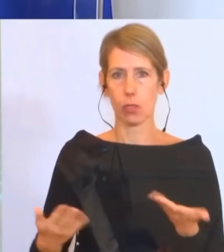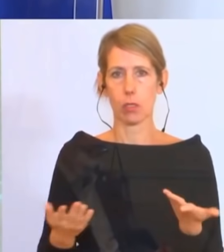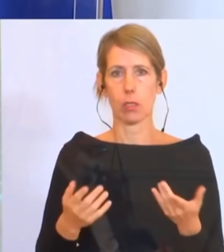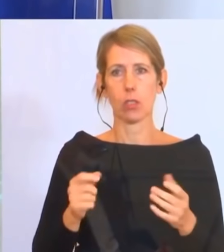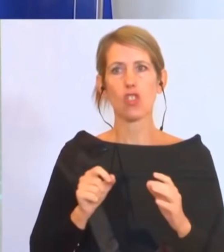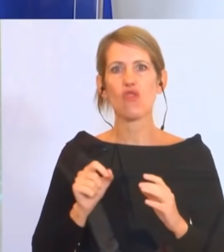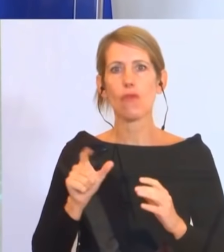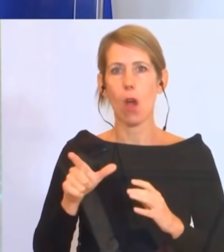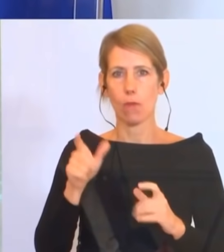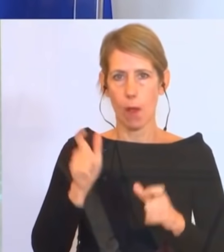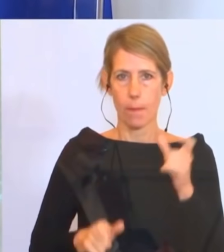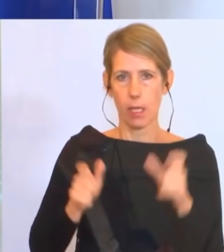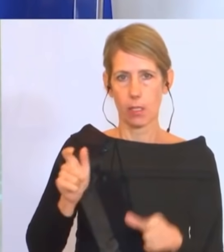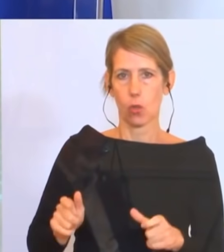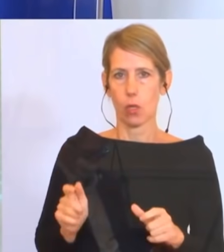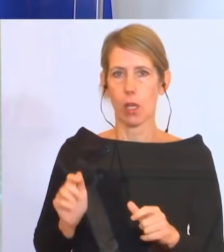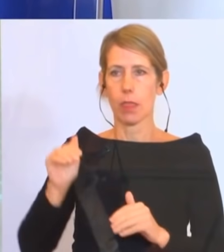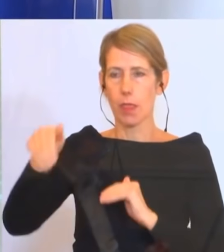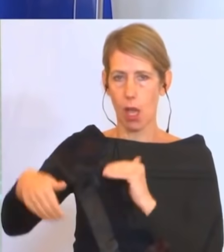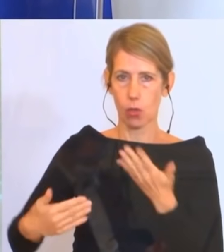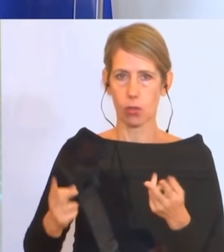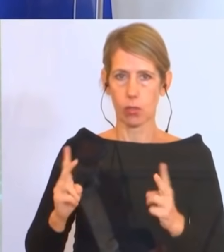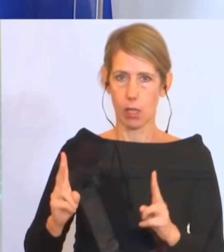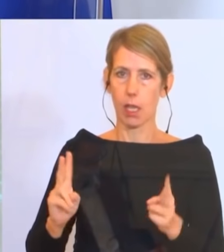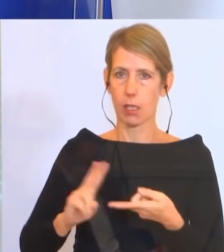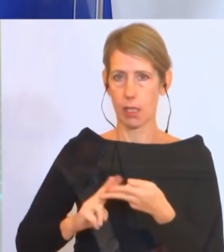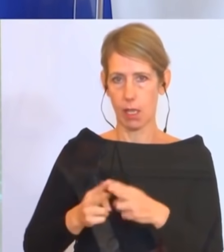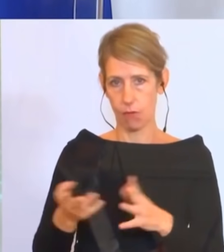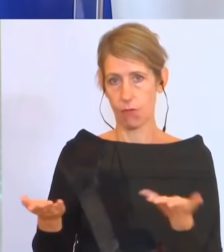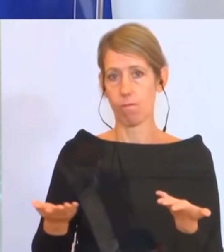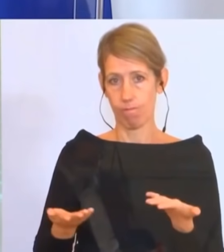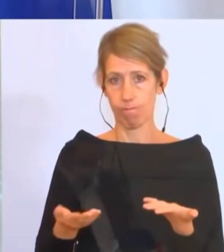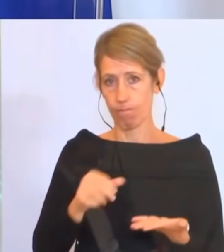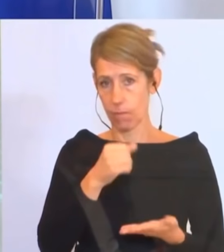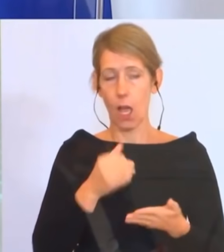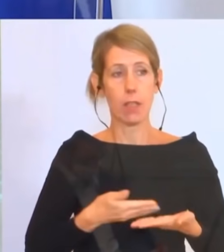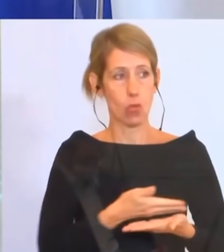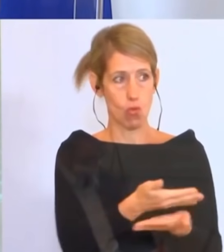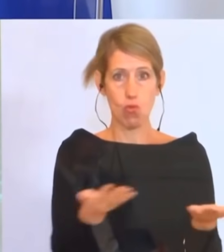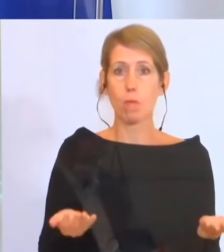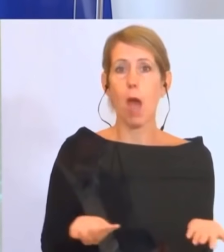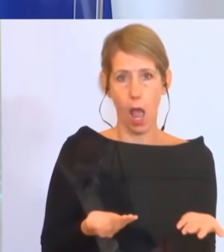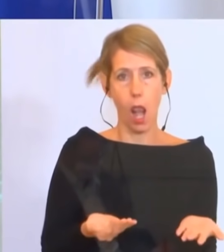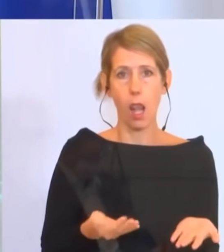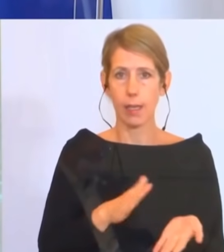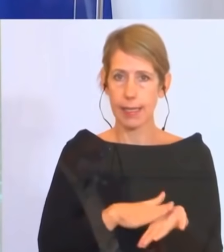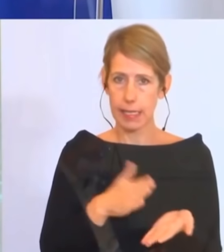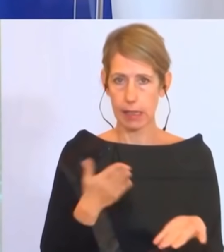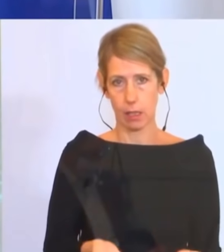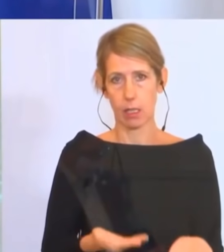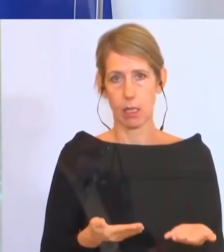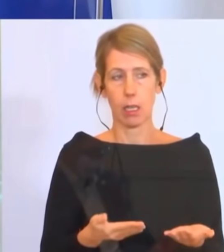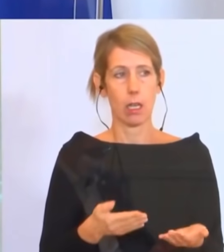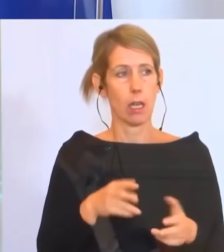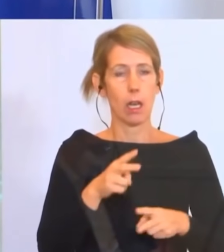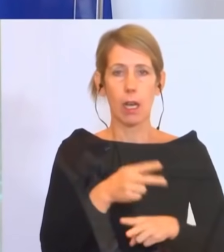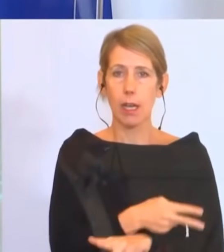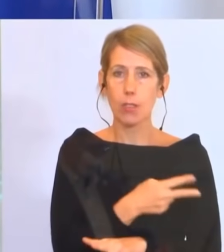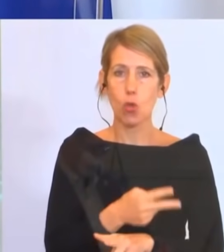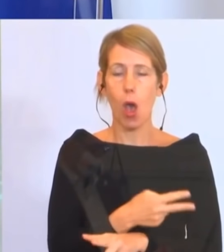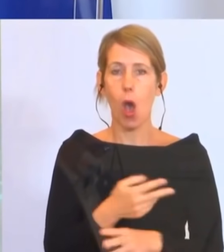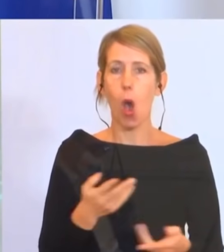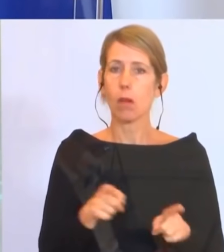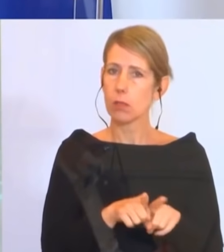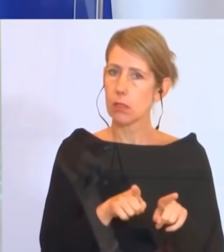12 Personen. Das gilt grundsätzlich überall. Das bedeutet im Restaurant genauso wie